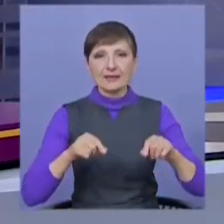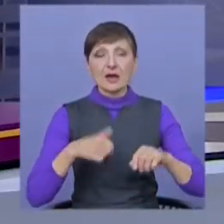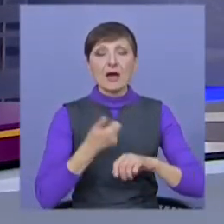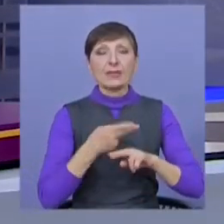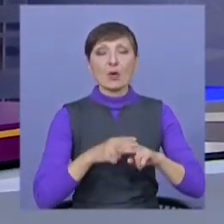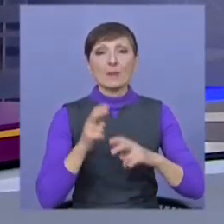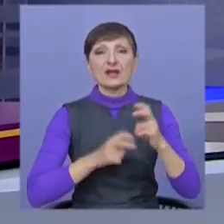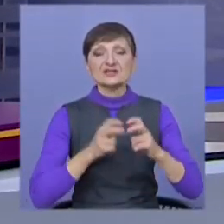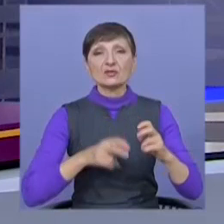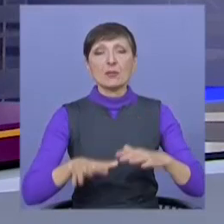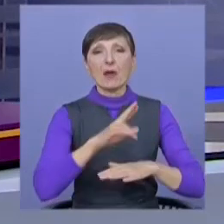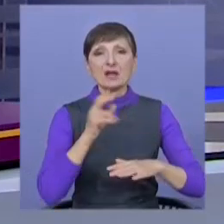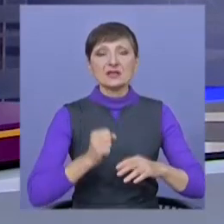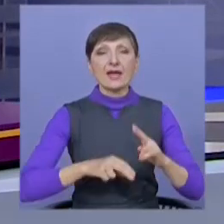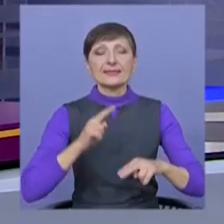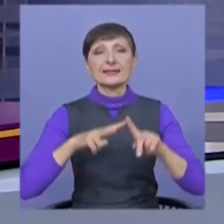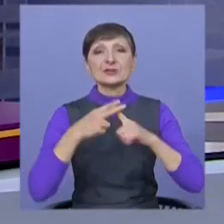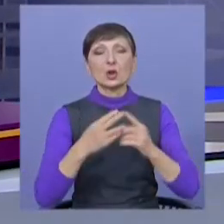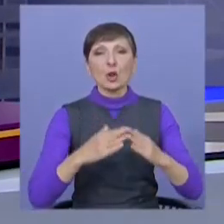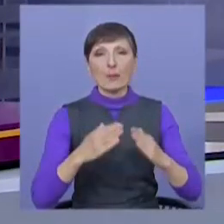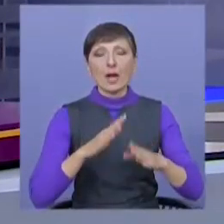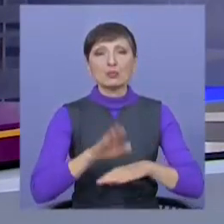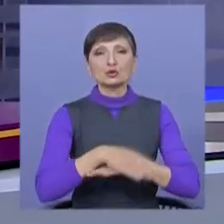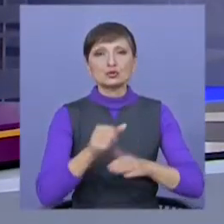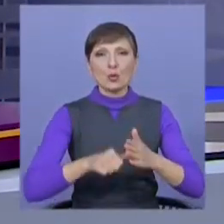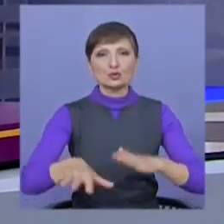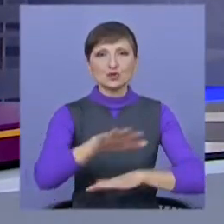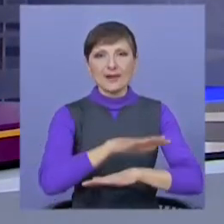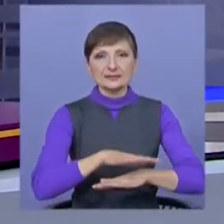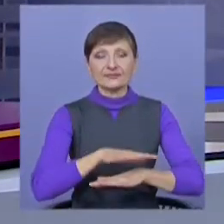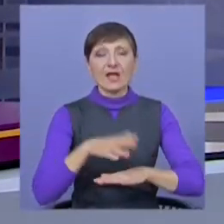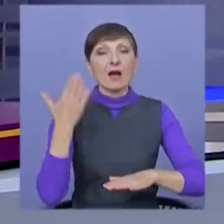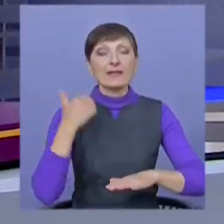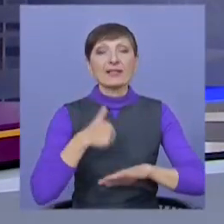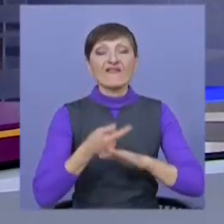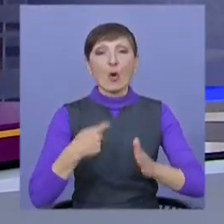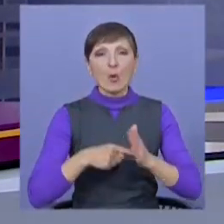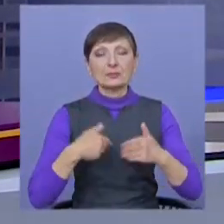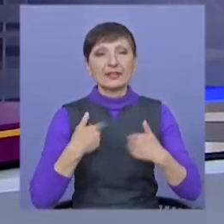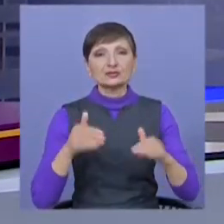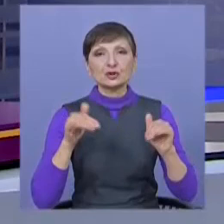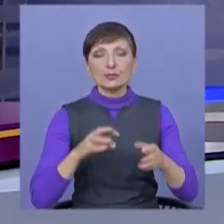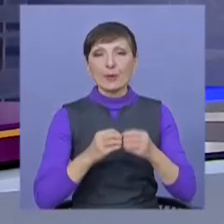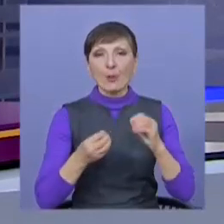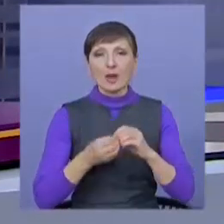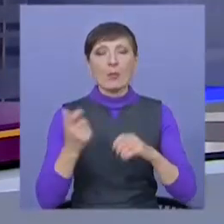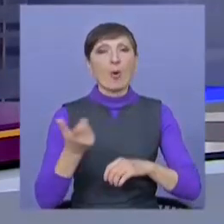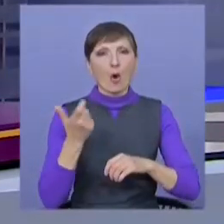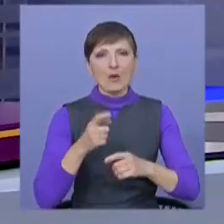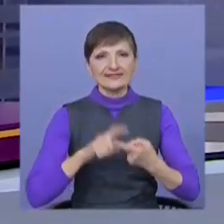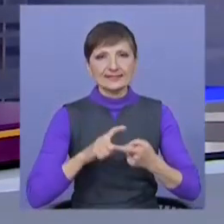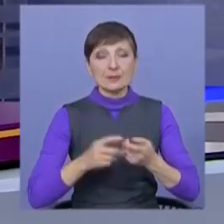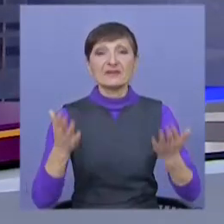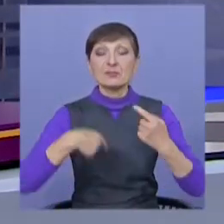это производственные базы, недостроенные дома и пустующие участки. Ранее глава мегаполиса предложил решить проблему по-хозяйски,